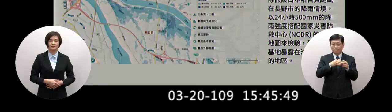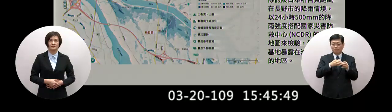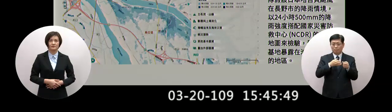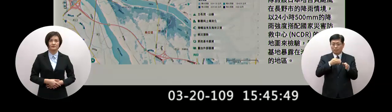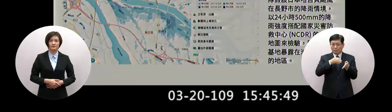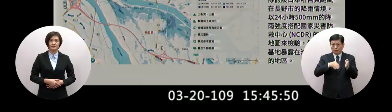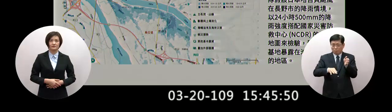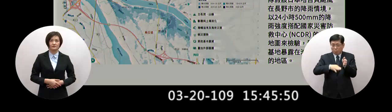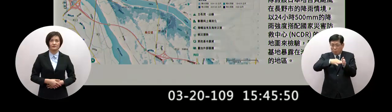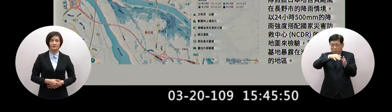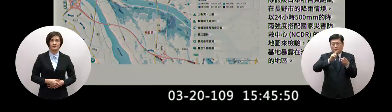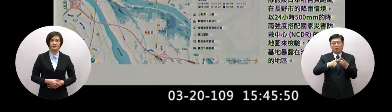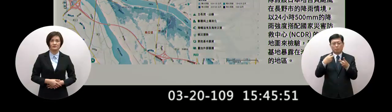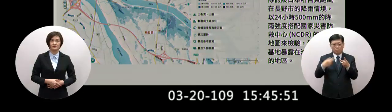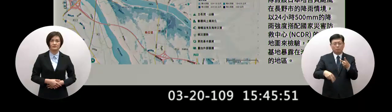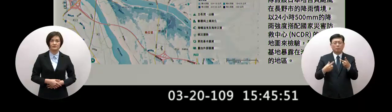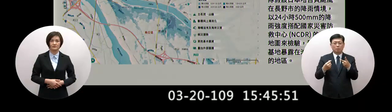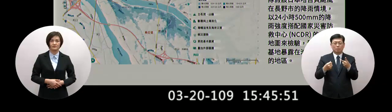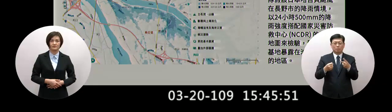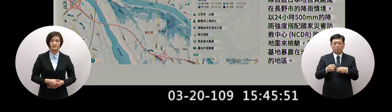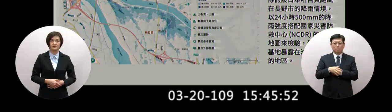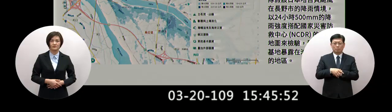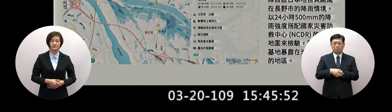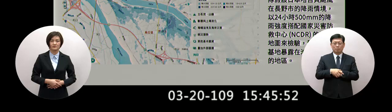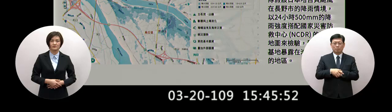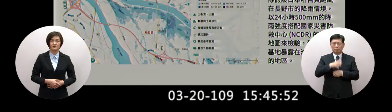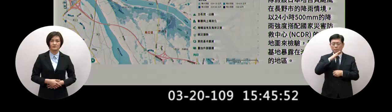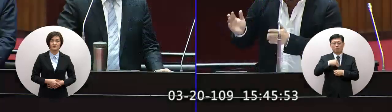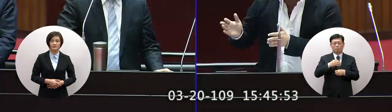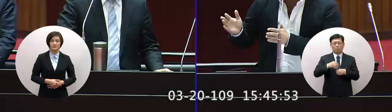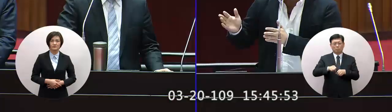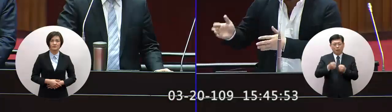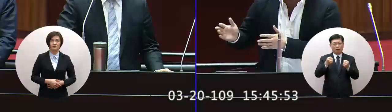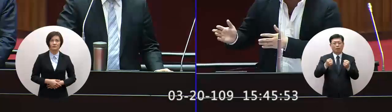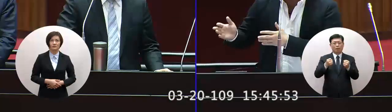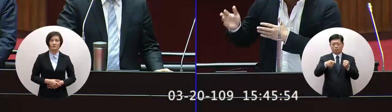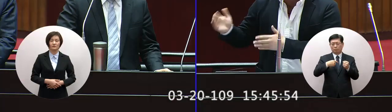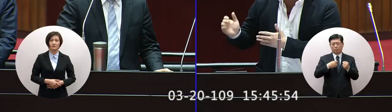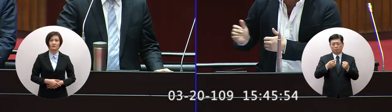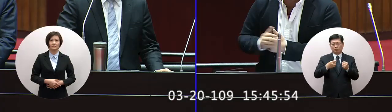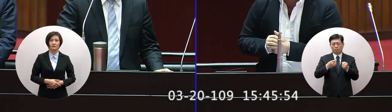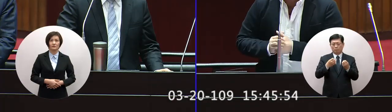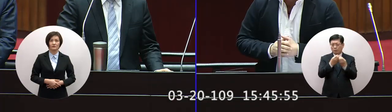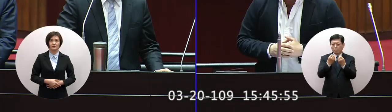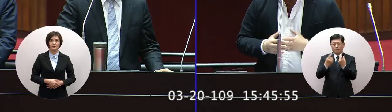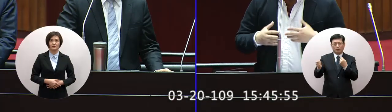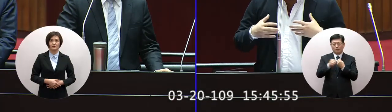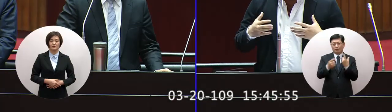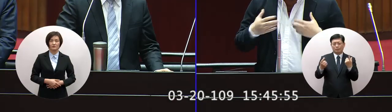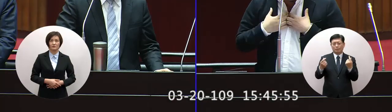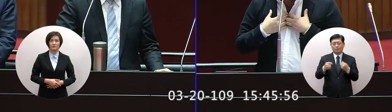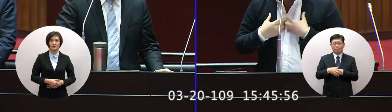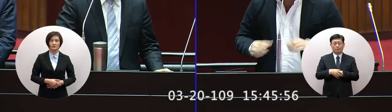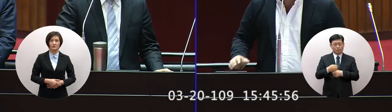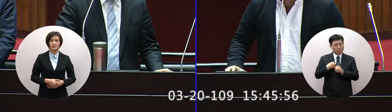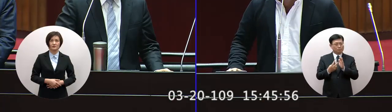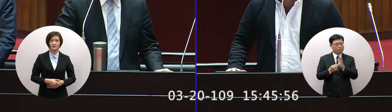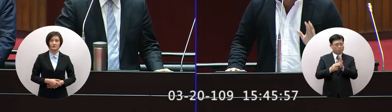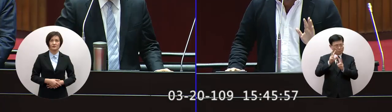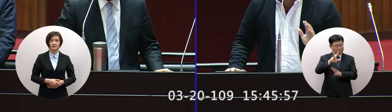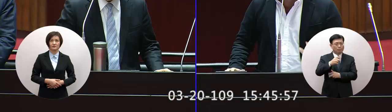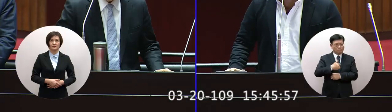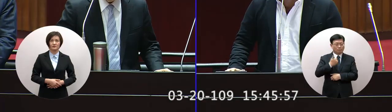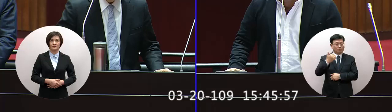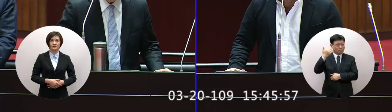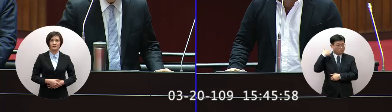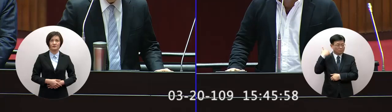辆泡水，也会这个报废的这个惨剧会重现。那我说实话，我过去